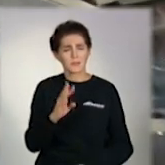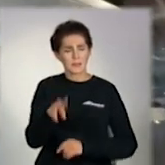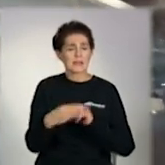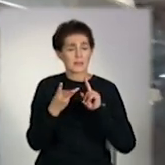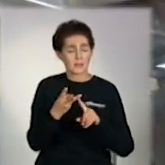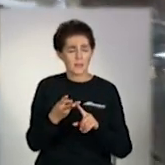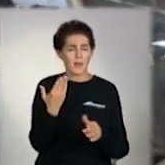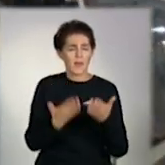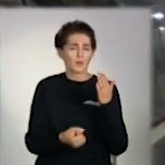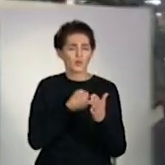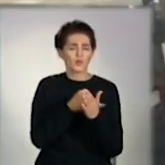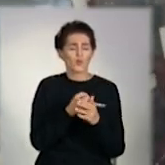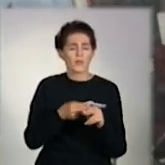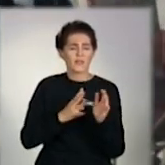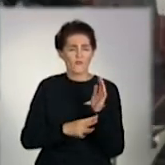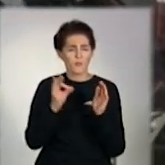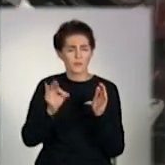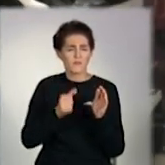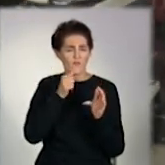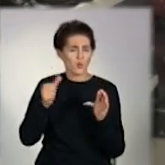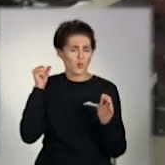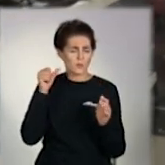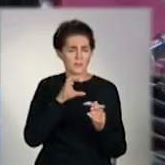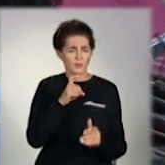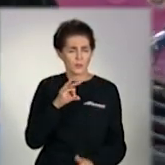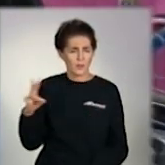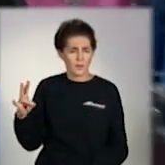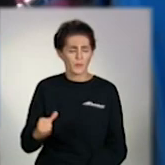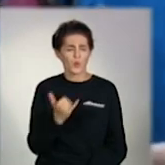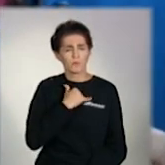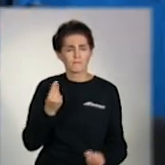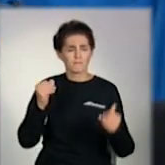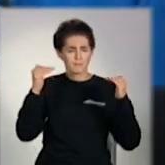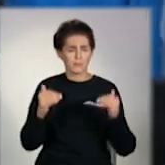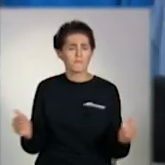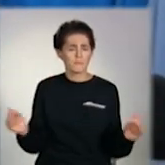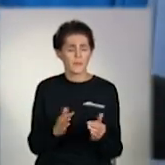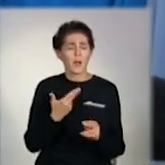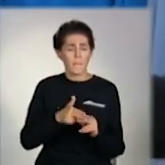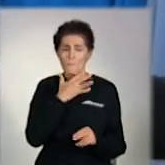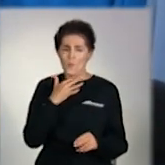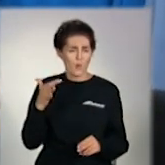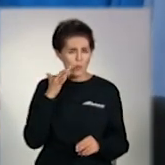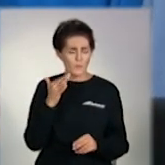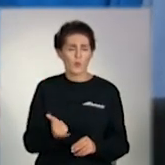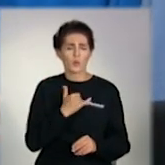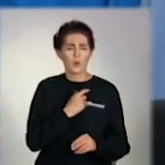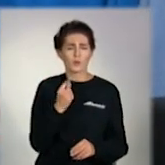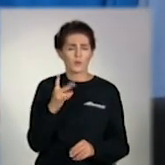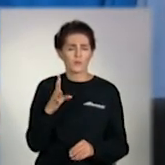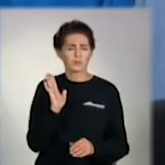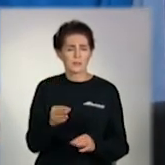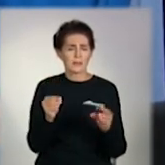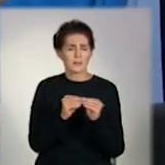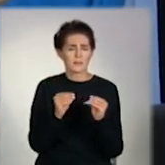До 90% на колекцію прошлих сезонів. Скидочек у нас очень много. 11 числа у нас будет 10%